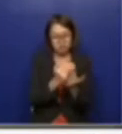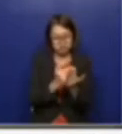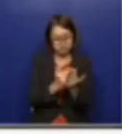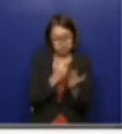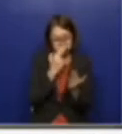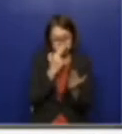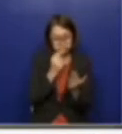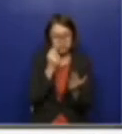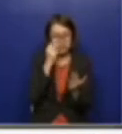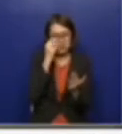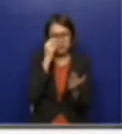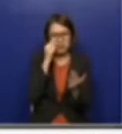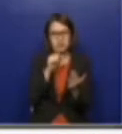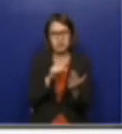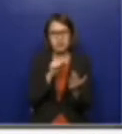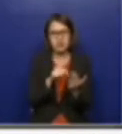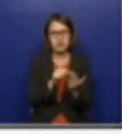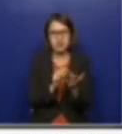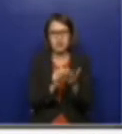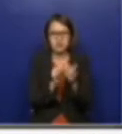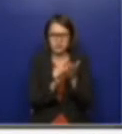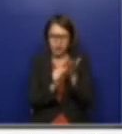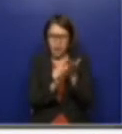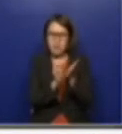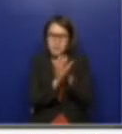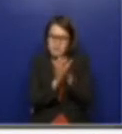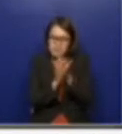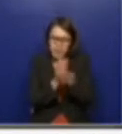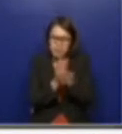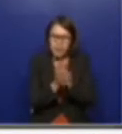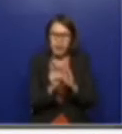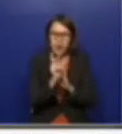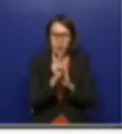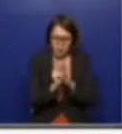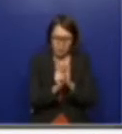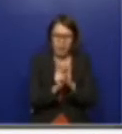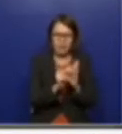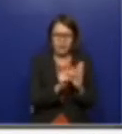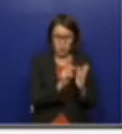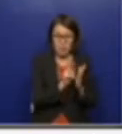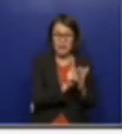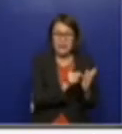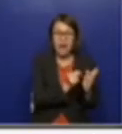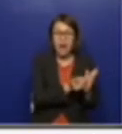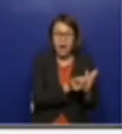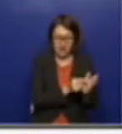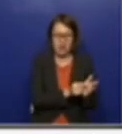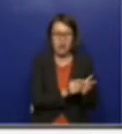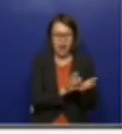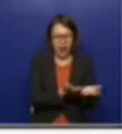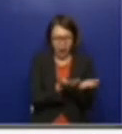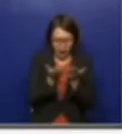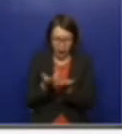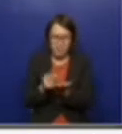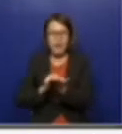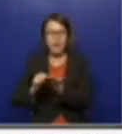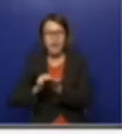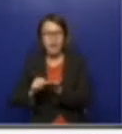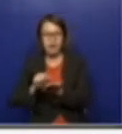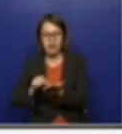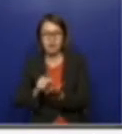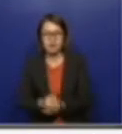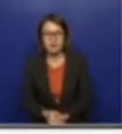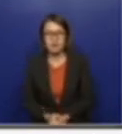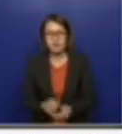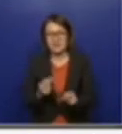พระราชบัญญัติฉบับนี้เนี่ยเป็นการปรับปรุงกฎหมายที่มีอยู่แล้วนะครับกฎหมายที่มีอยู่แล้วว่าด้วยการเข้